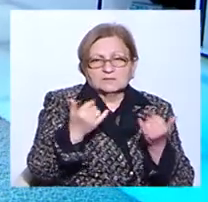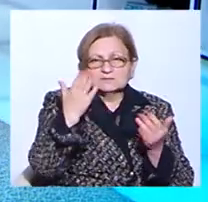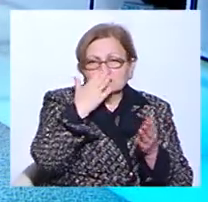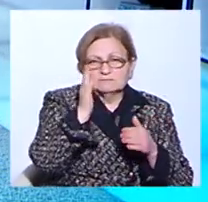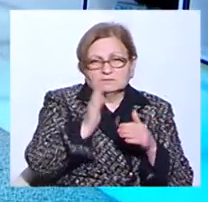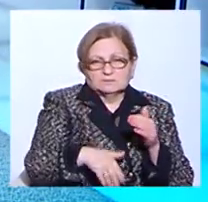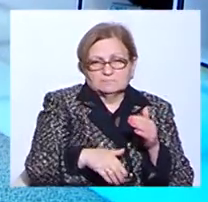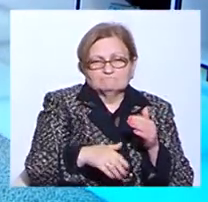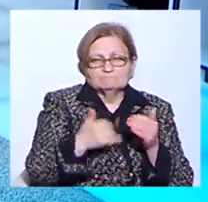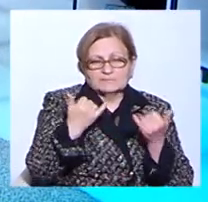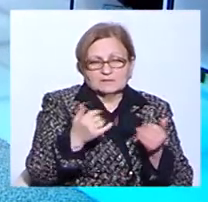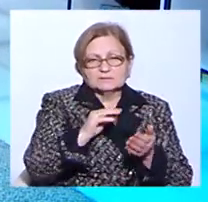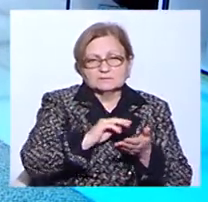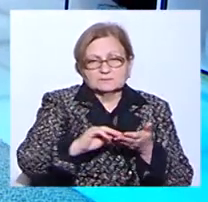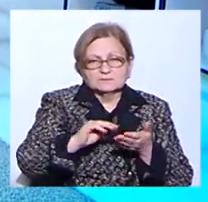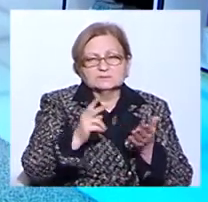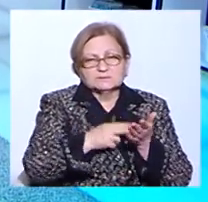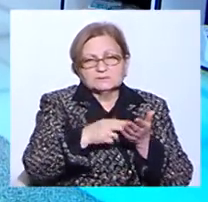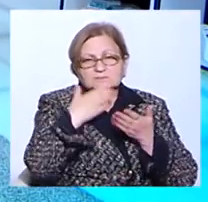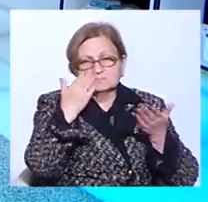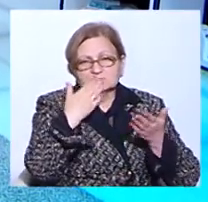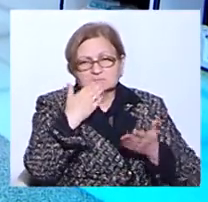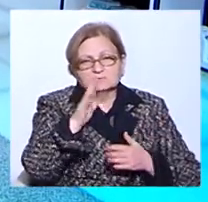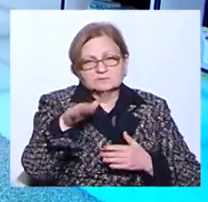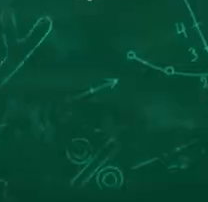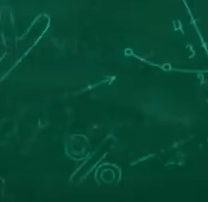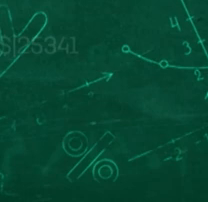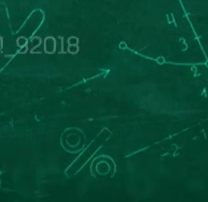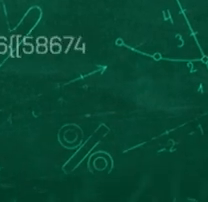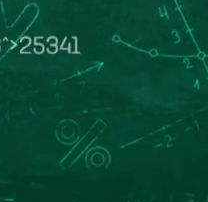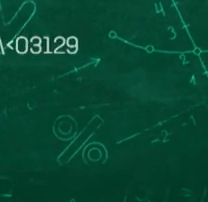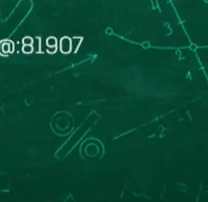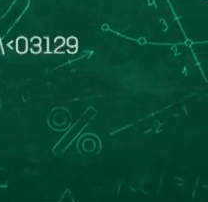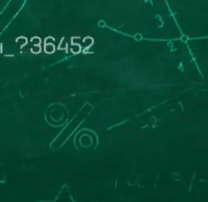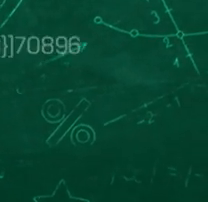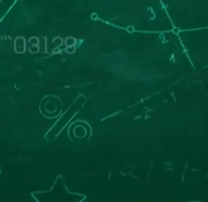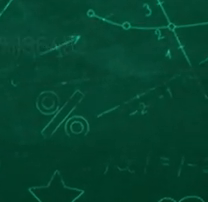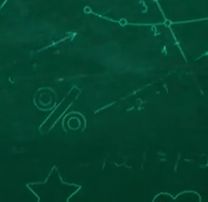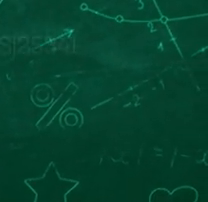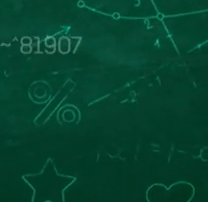დამთავრებულია. ჩაუჯექით წიგნებს, გულმოდგინეთ შემდეგ მეცადინეობამდე.